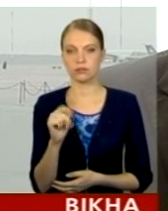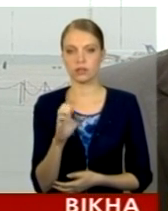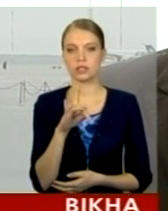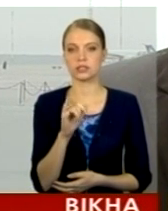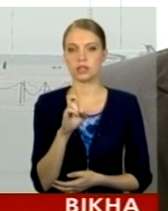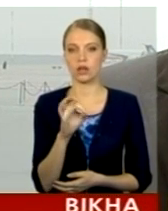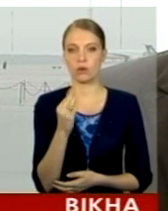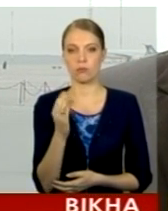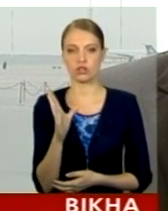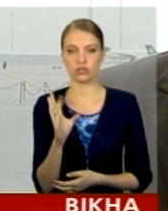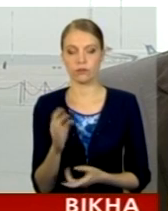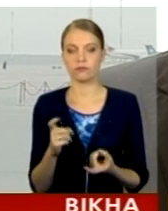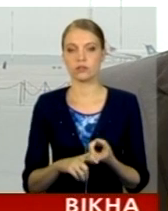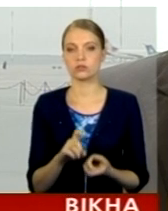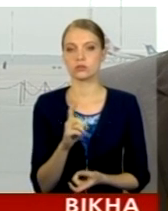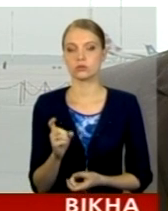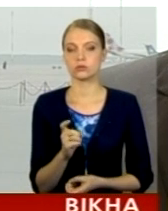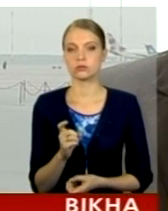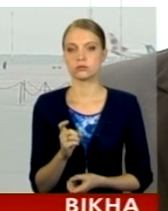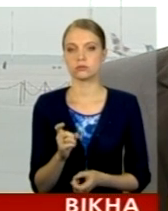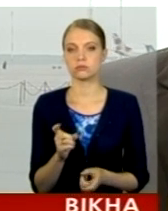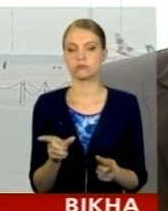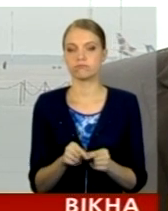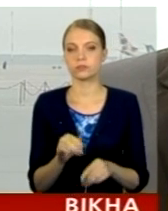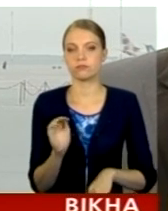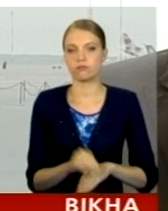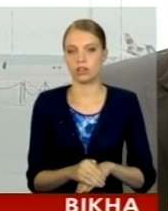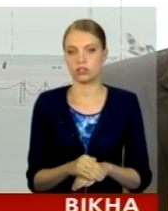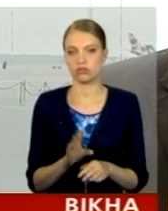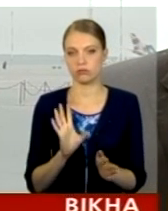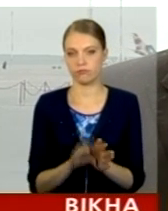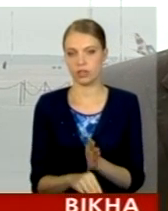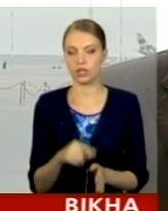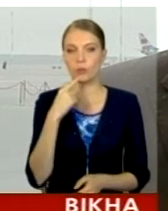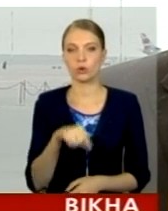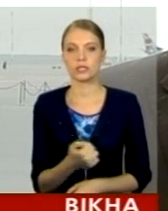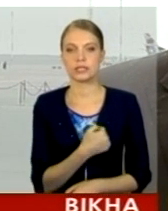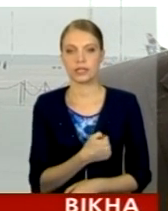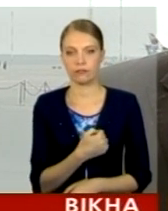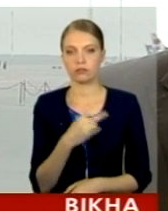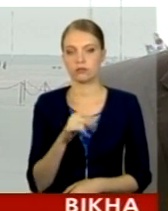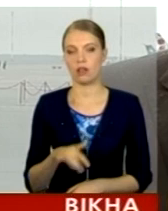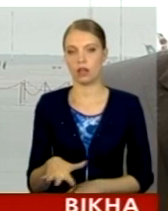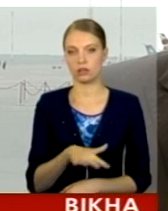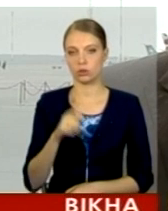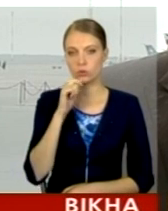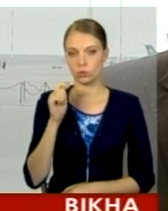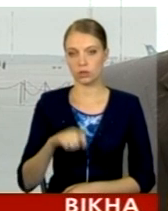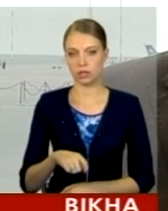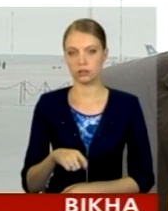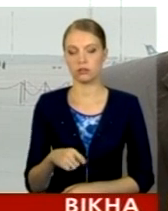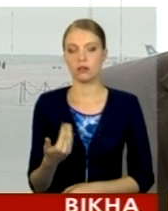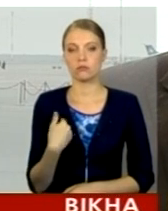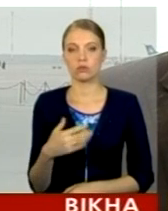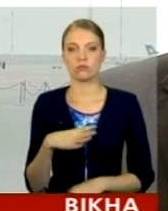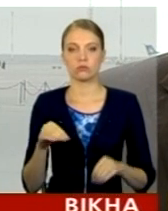Старобешева, в зв'язку з фактичним введенням російських військ на територію України,